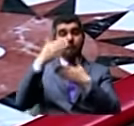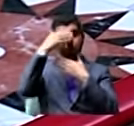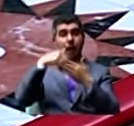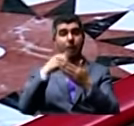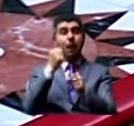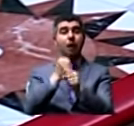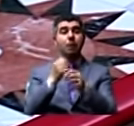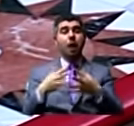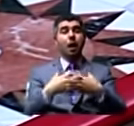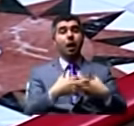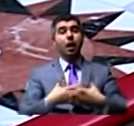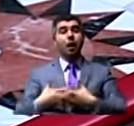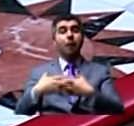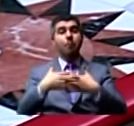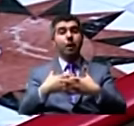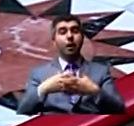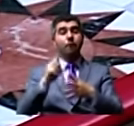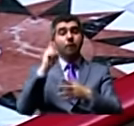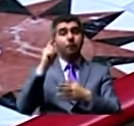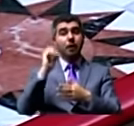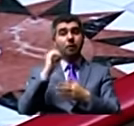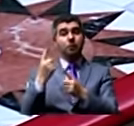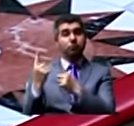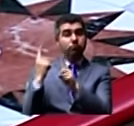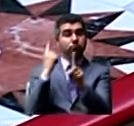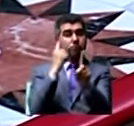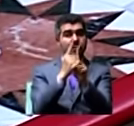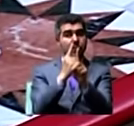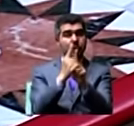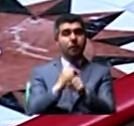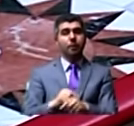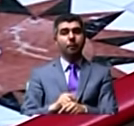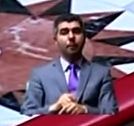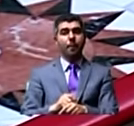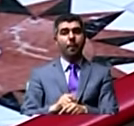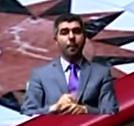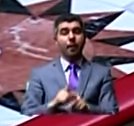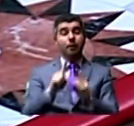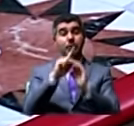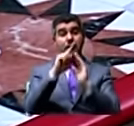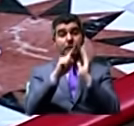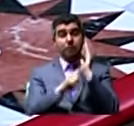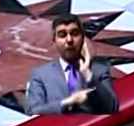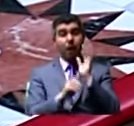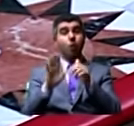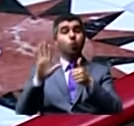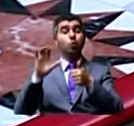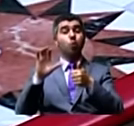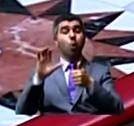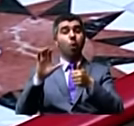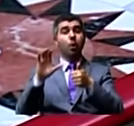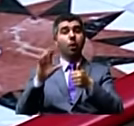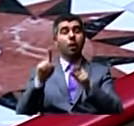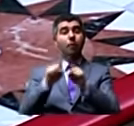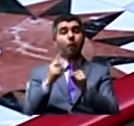امريكان عنده ماندا في امريكان تنستقبلوه ممكن يبقى من اسبوع 3 شهور 22000